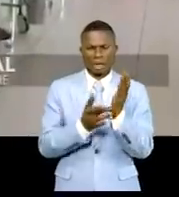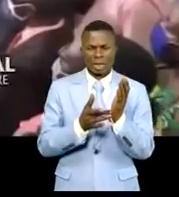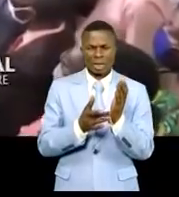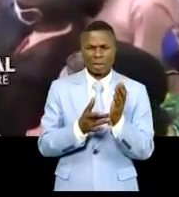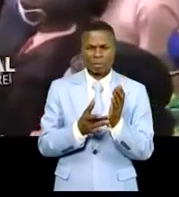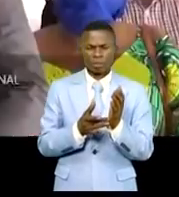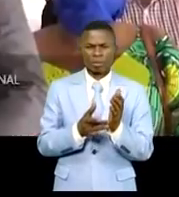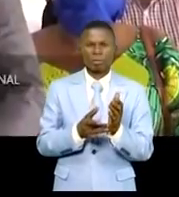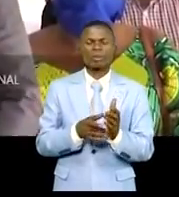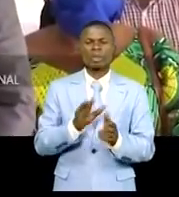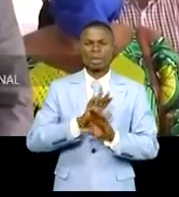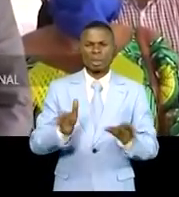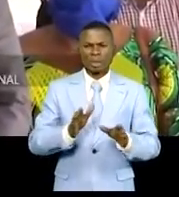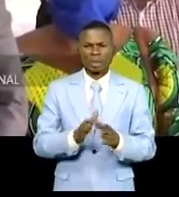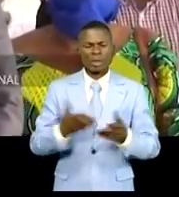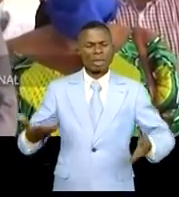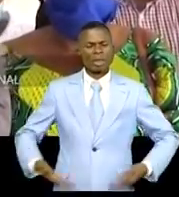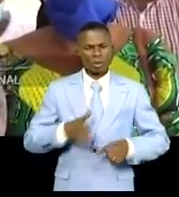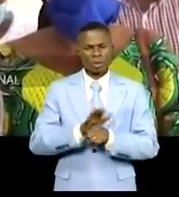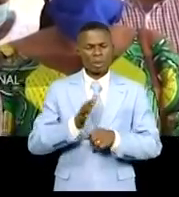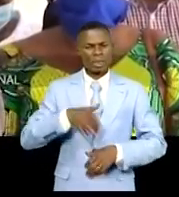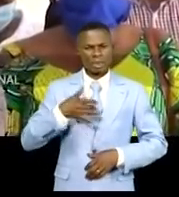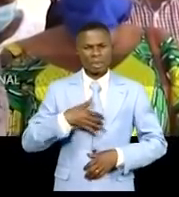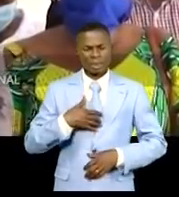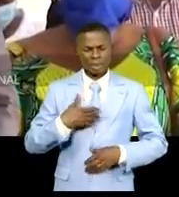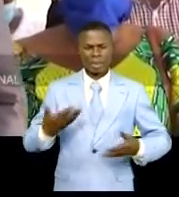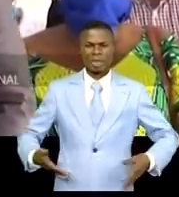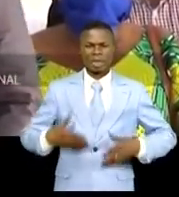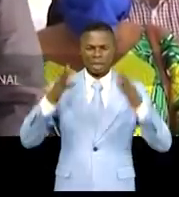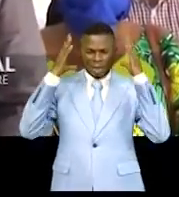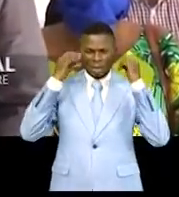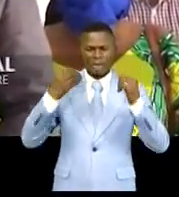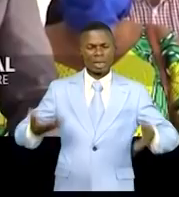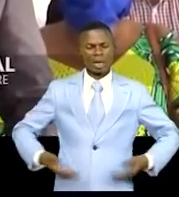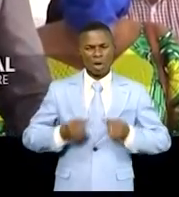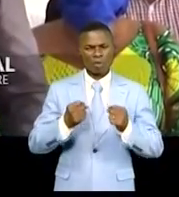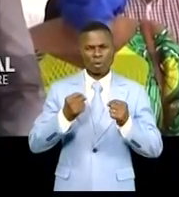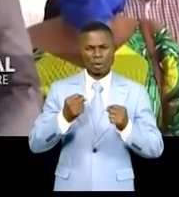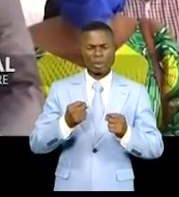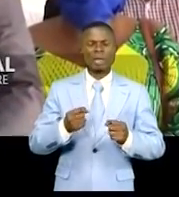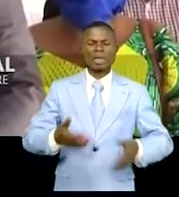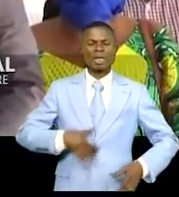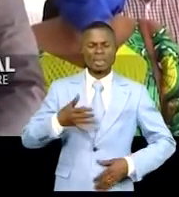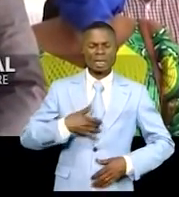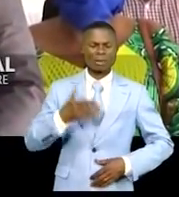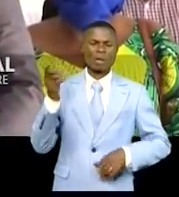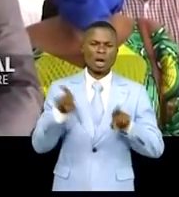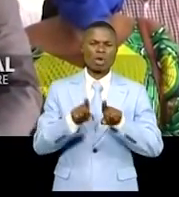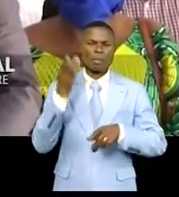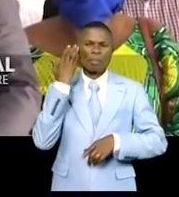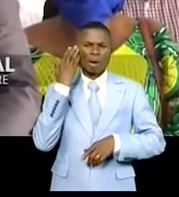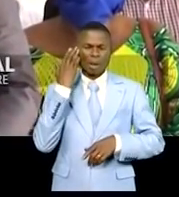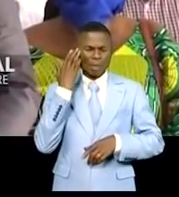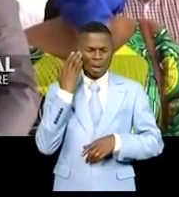c'est un pari gagné. Le sentiment de joie, le sentiment d'allégresse, le sentiment d'un père de famille qui croit avoir